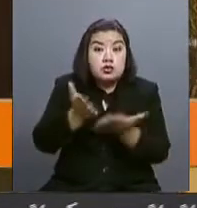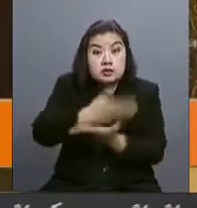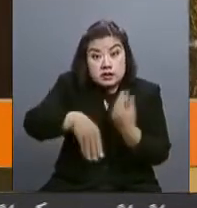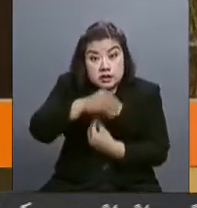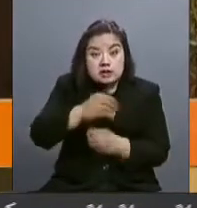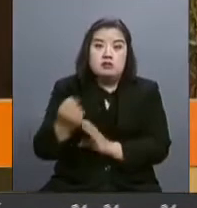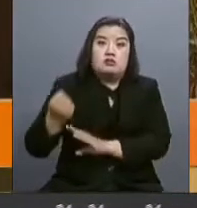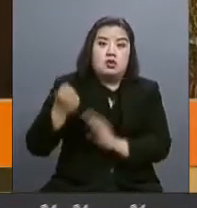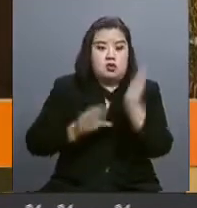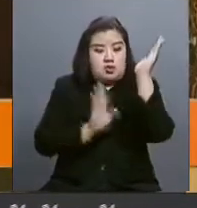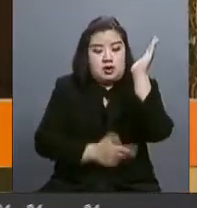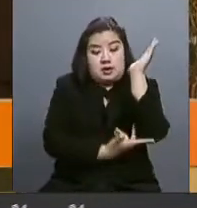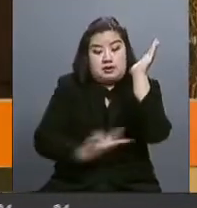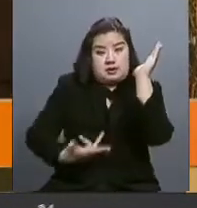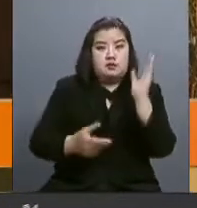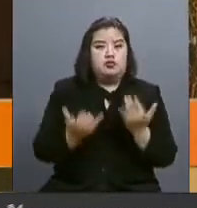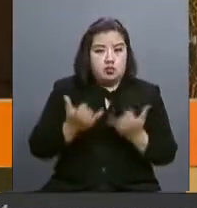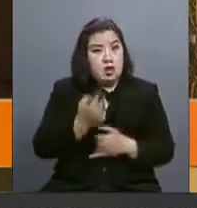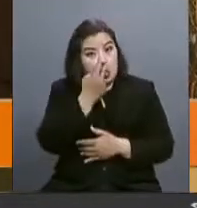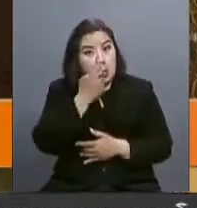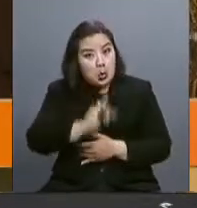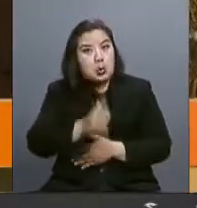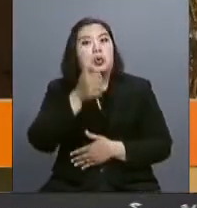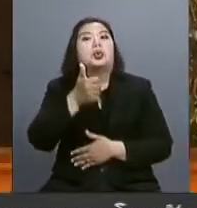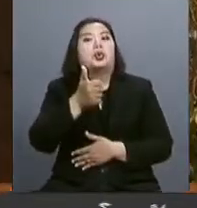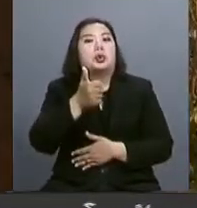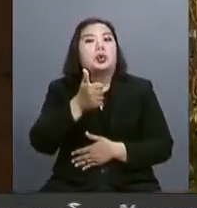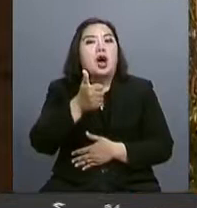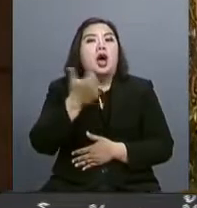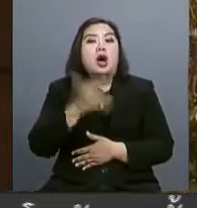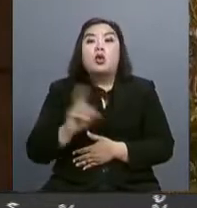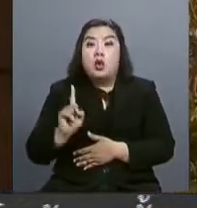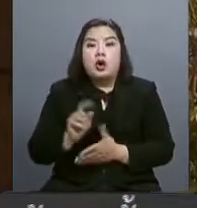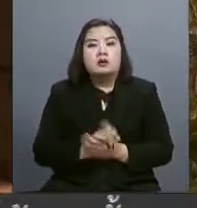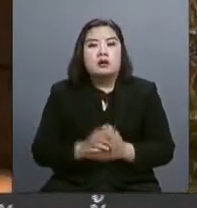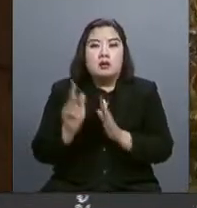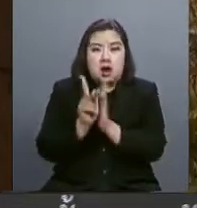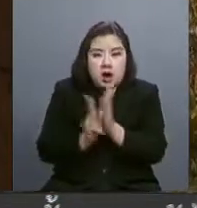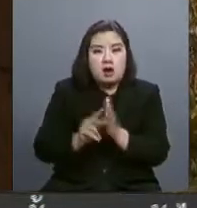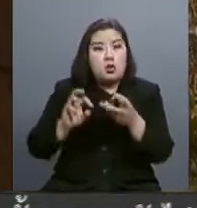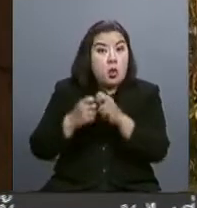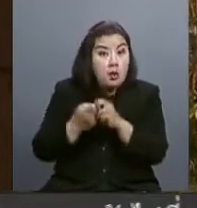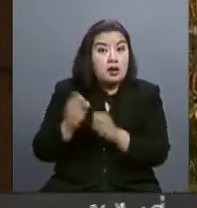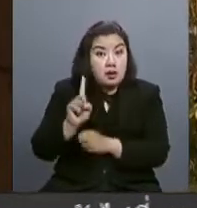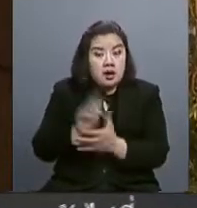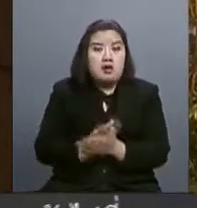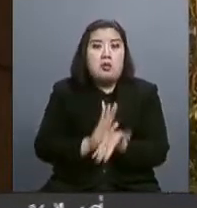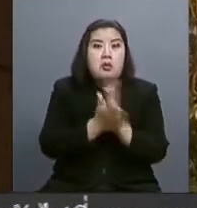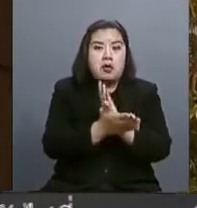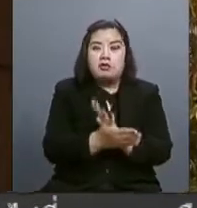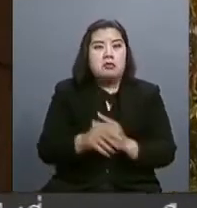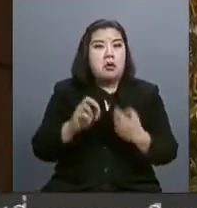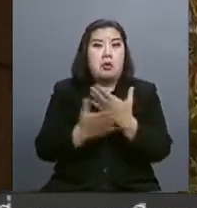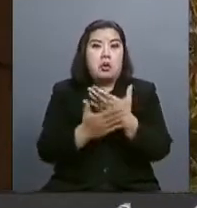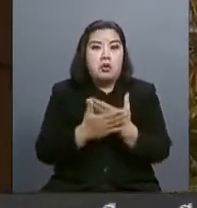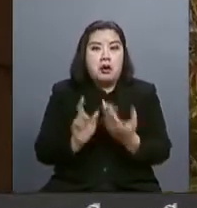งคั่งยั่งยืนเริ่มเห็นผลความเปลี่ยนแปลงเป็นรูปธรรมรวมทั้งการผ่อนคลายกฎหมายพิเศษเปลี่ยนจากพรกฉุกเฉินเป็นพร